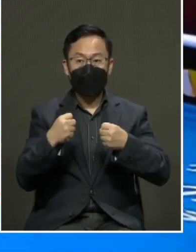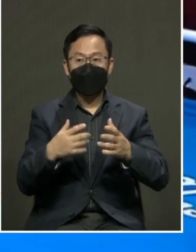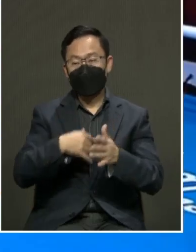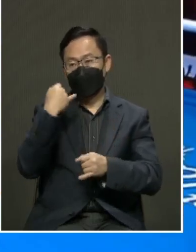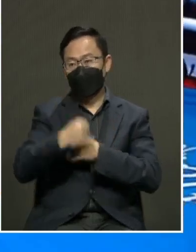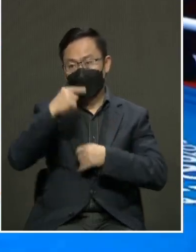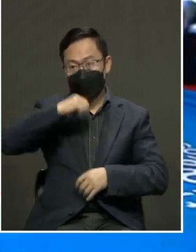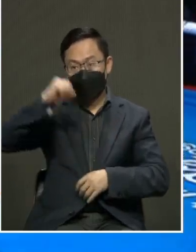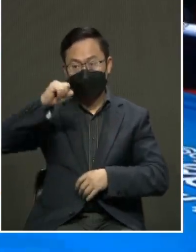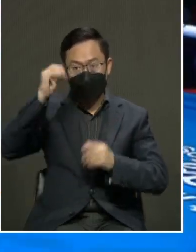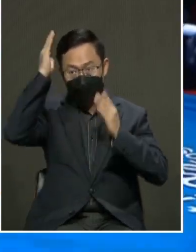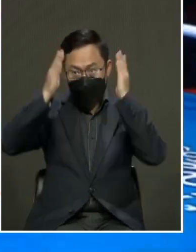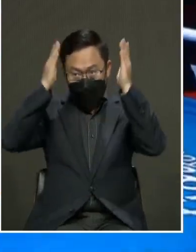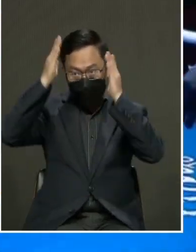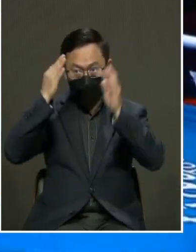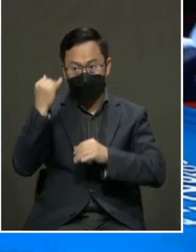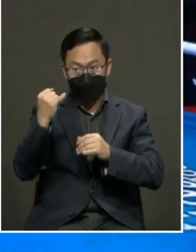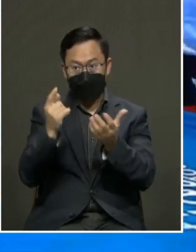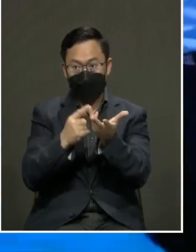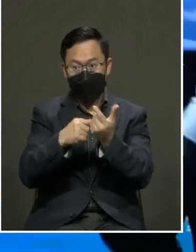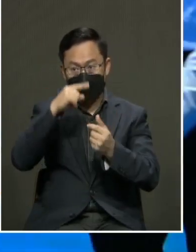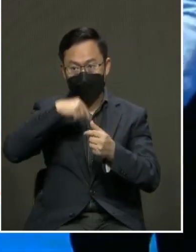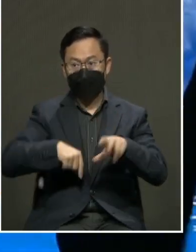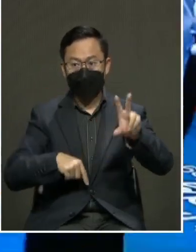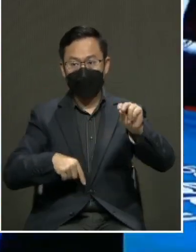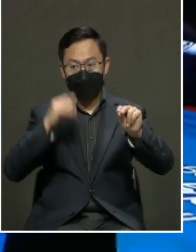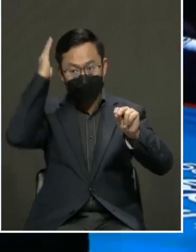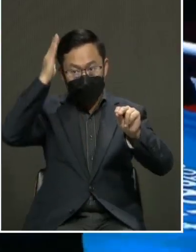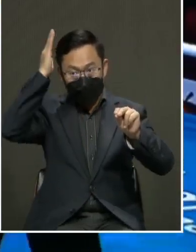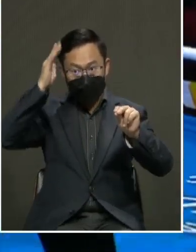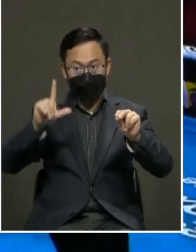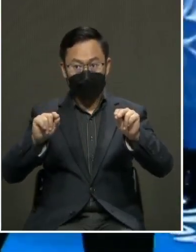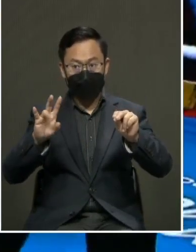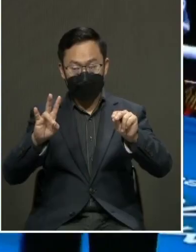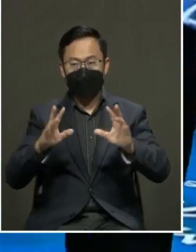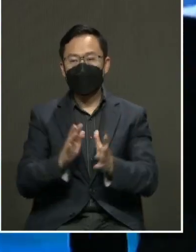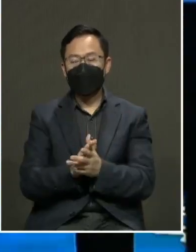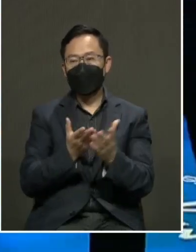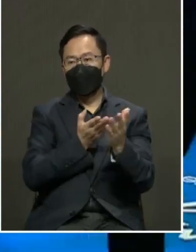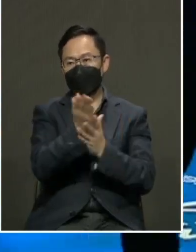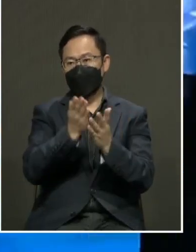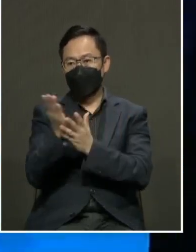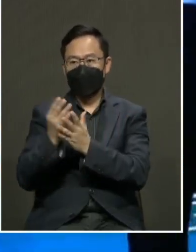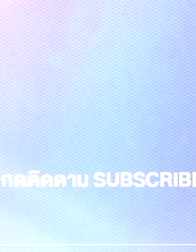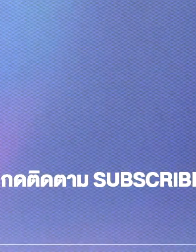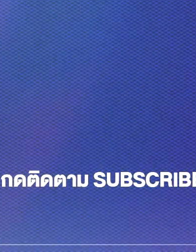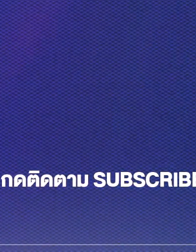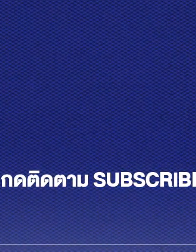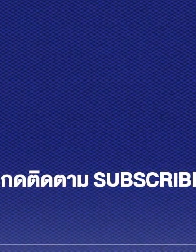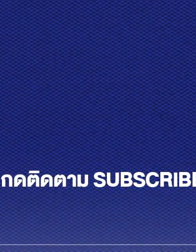น30ต่อ27ด้วยกันนะคะก็ขอแสดงความยินดีกับน้องๆทุกคนนะคะเดี๋ยวไปลุยกันต่อในรอบหน้า